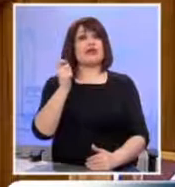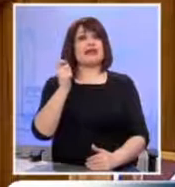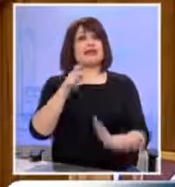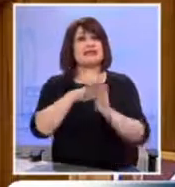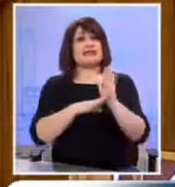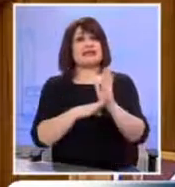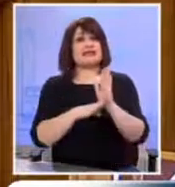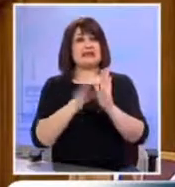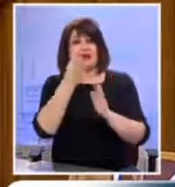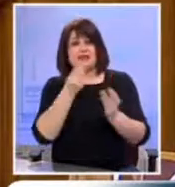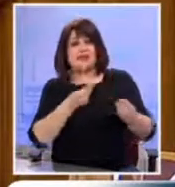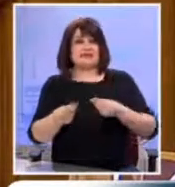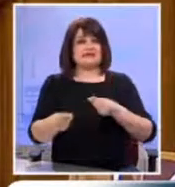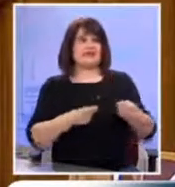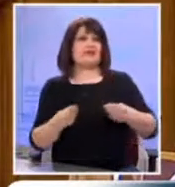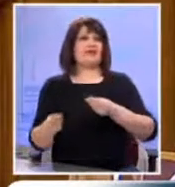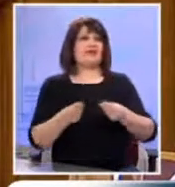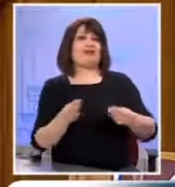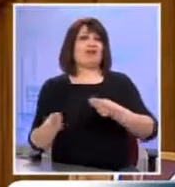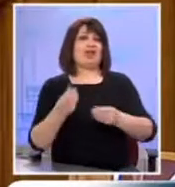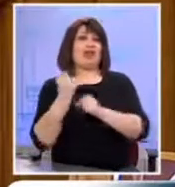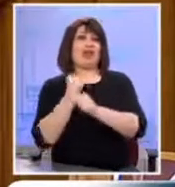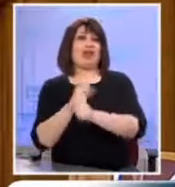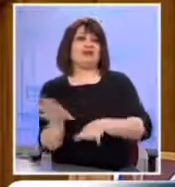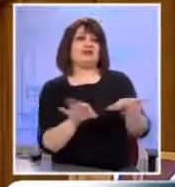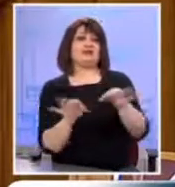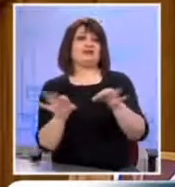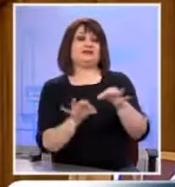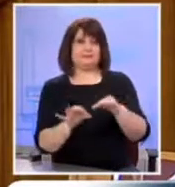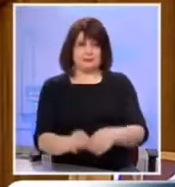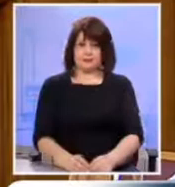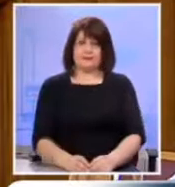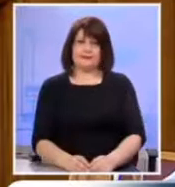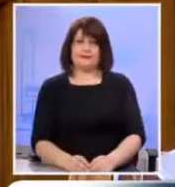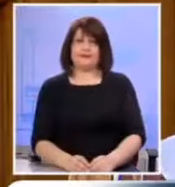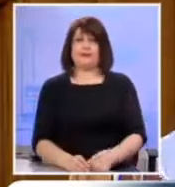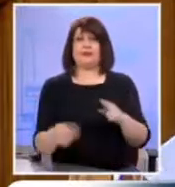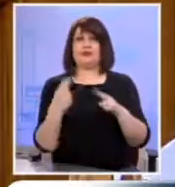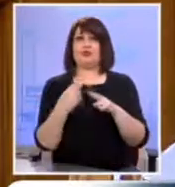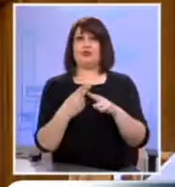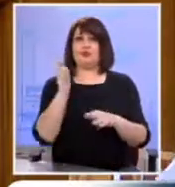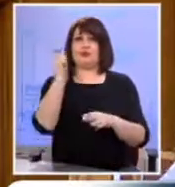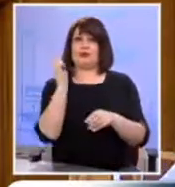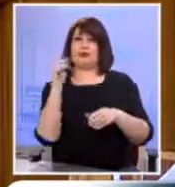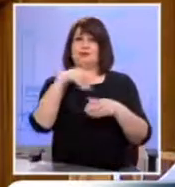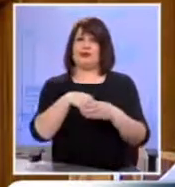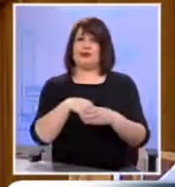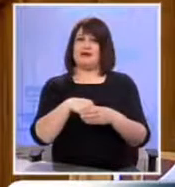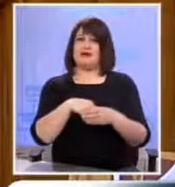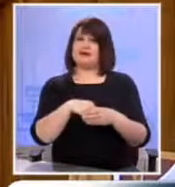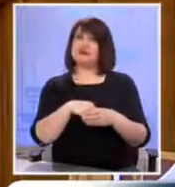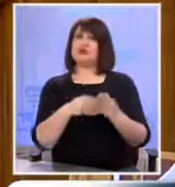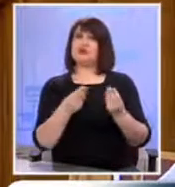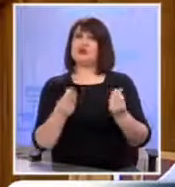έκανε business και έστρωνε καριέρες και δουλειές. Και επειδή πρόκειται για κορυφαίες πολιτικές παρεμβάσεις, με βαθιά